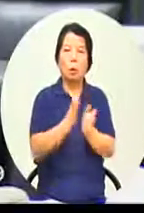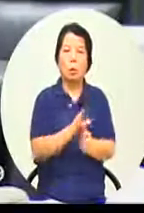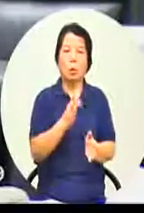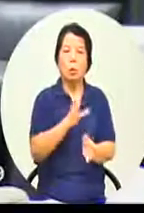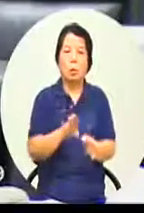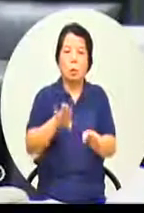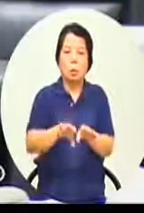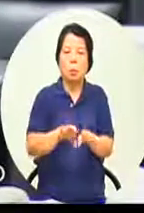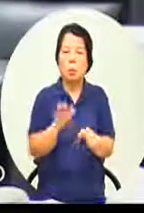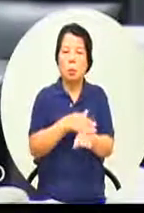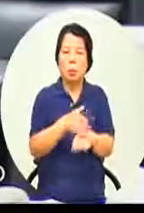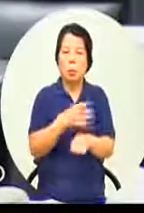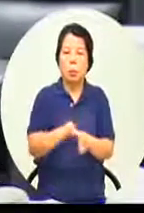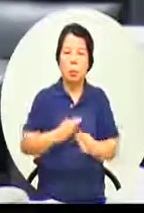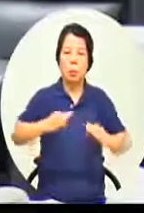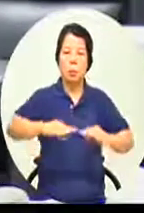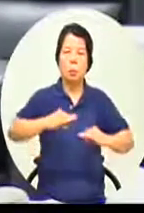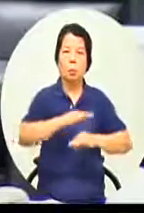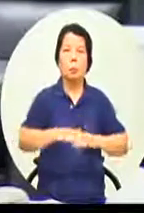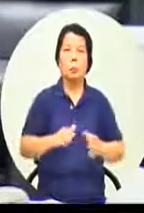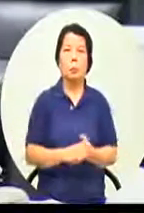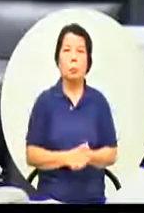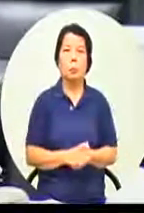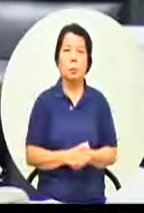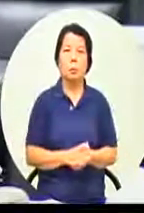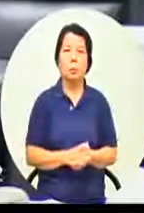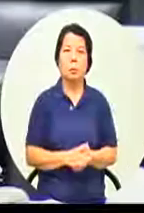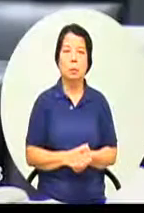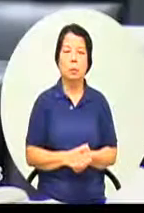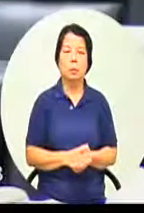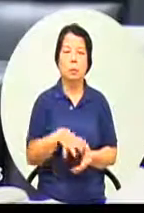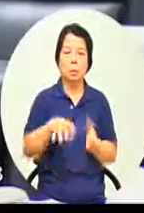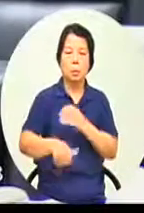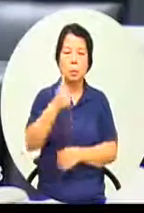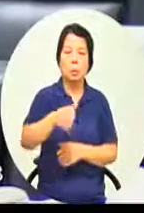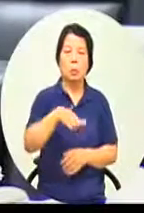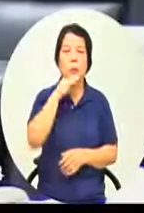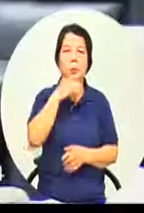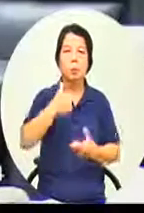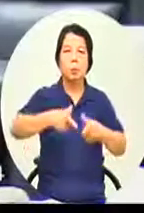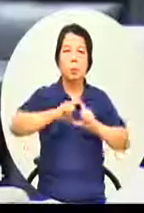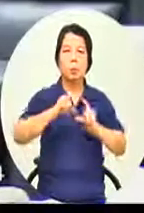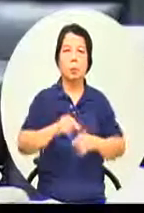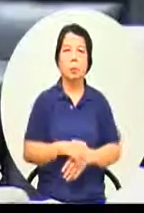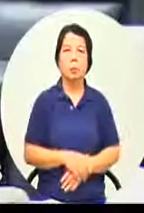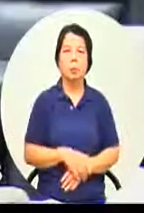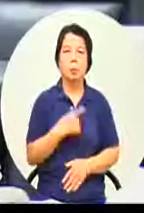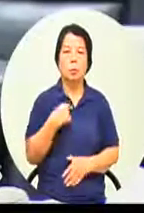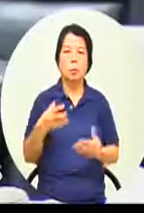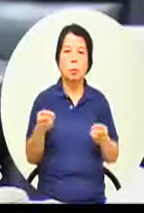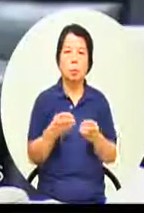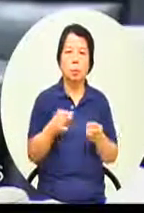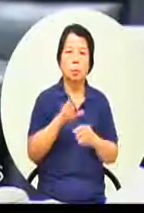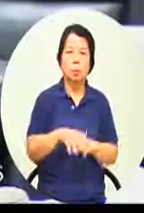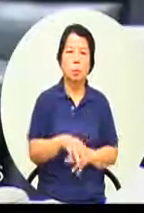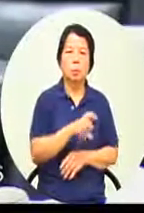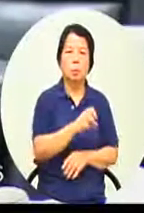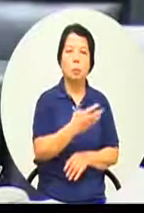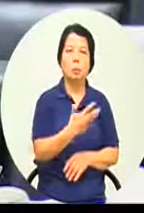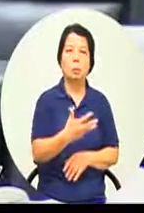停缓呀。好，这个我请一下，局长，你待会跟我答复一下。还有就是我要讨论这个38、24